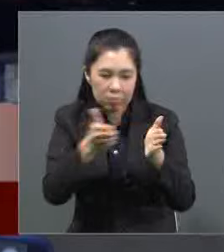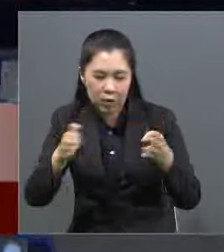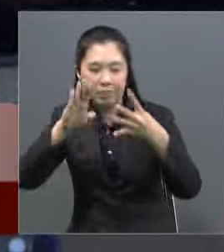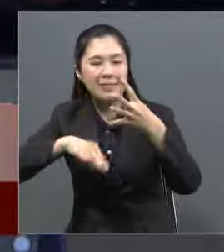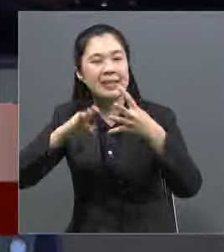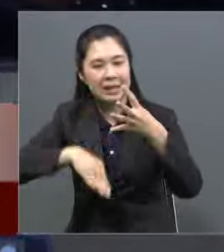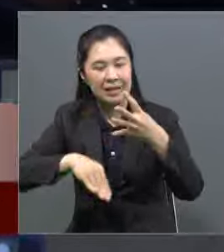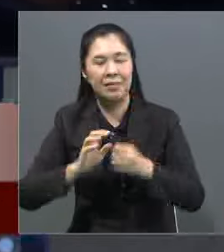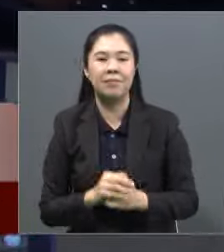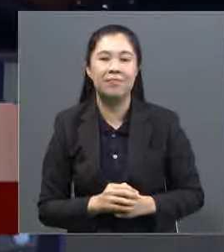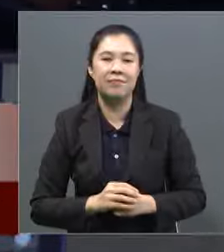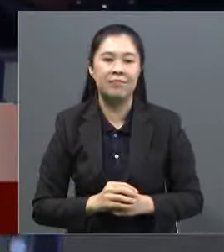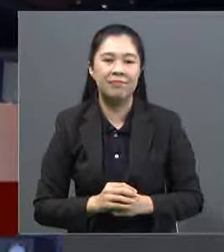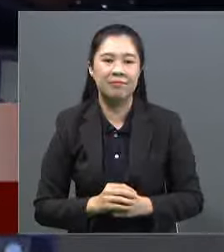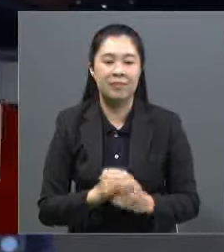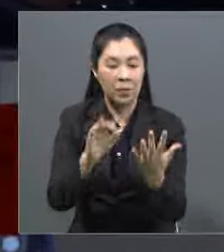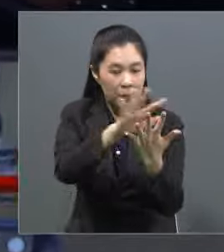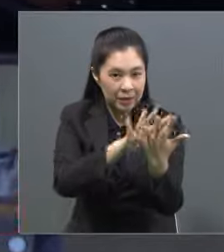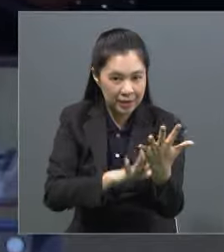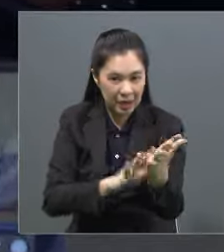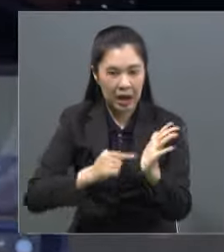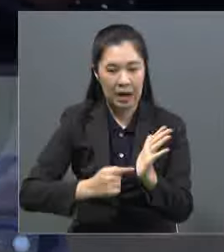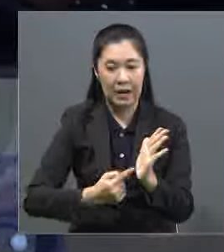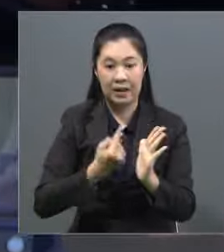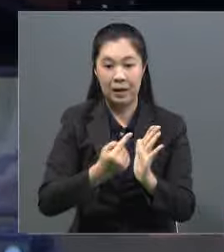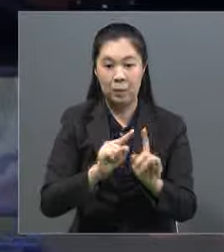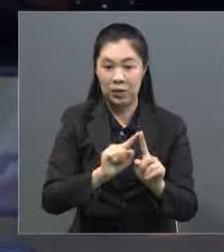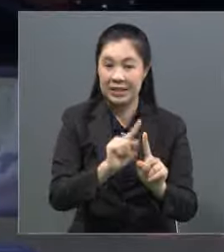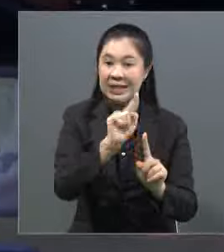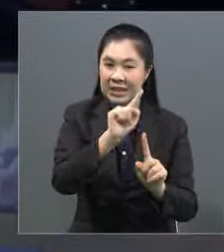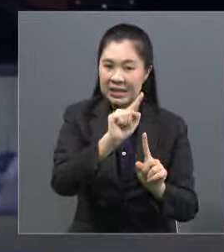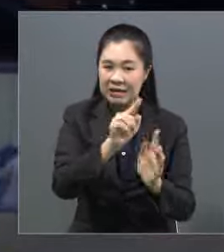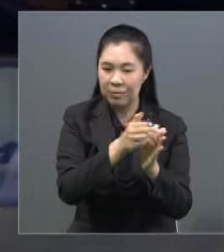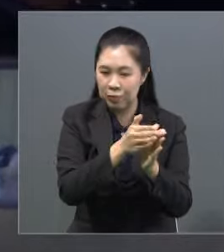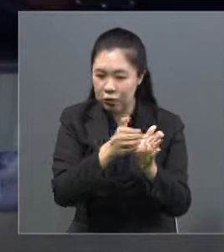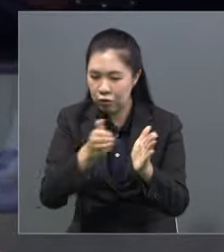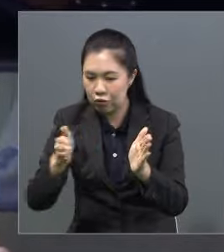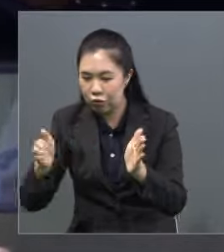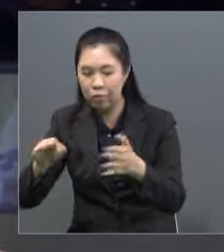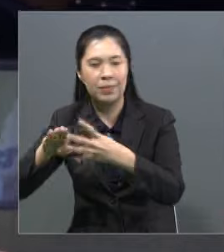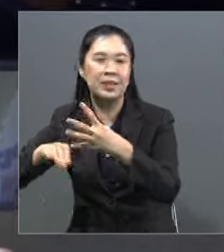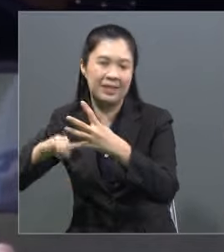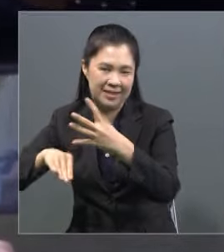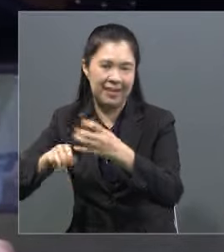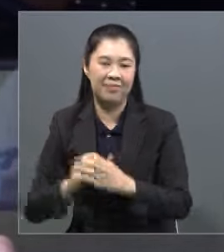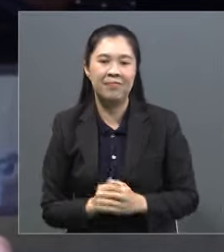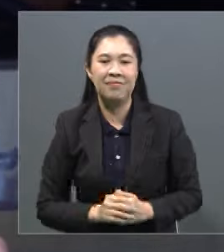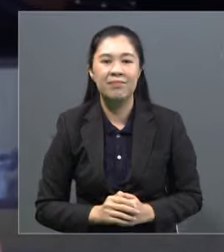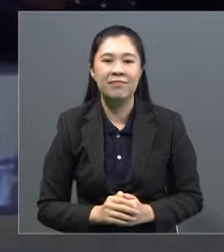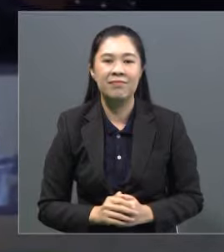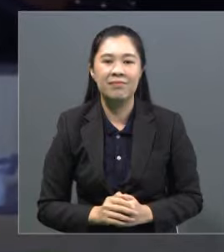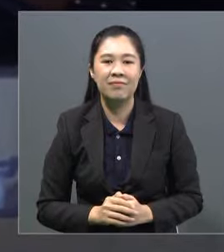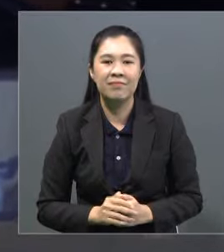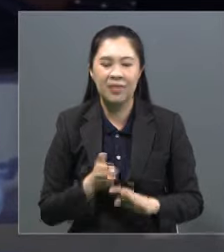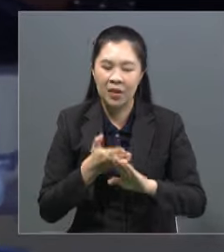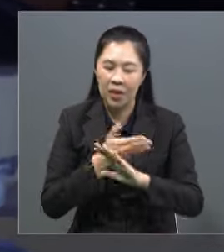ดือนนะคะแต่ก็โดยทั่วประเทศเนี่ยก็จะมีเริ่มตั้งแต่วันที่1เลยนะคะจนถึงปลายเดือนเลยค่ะแต่ในส่วนที่มีคุย